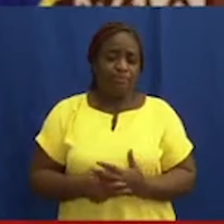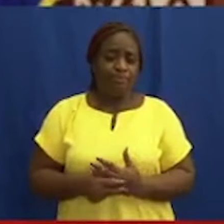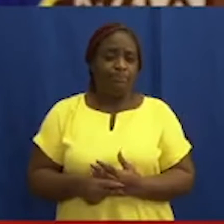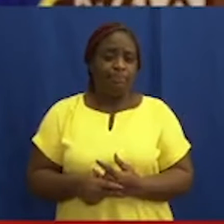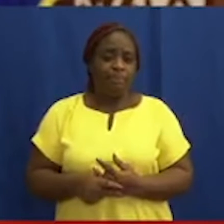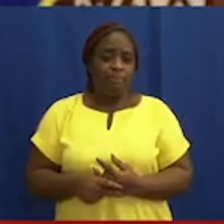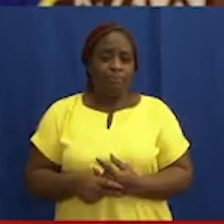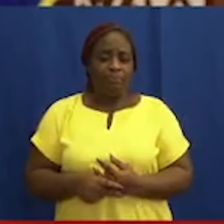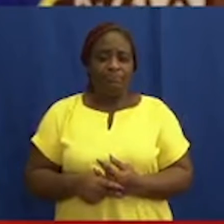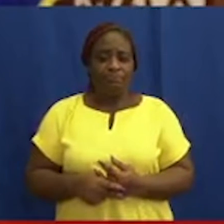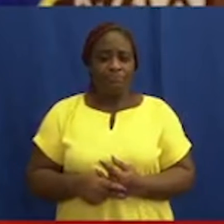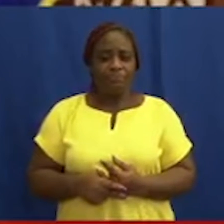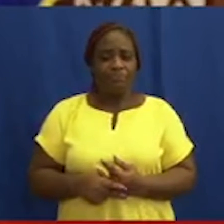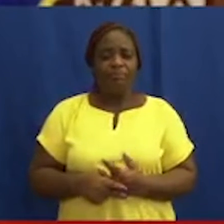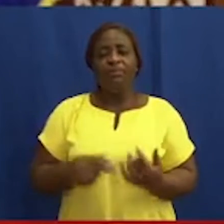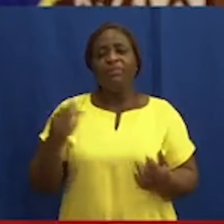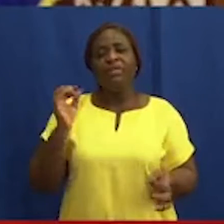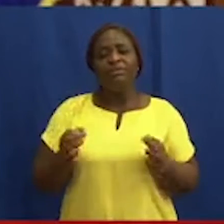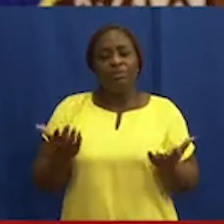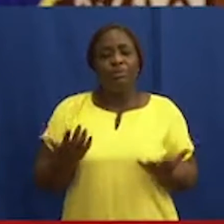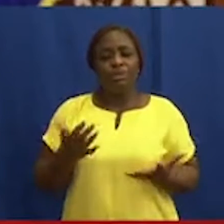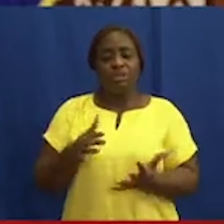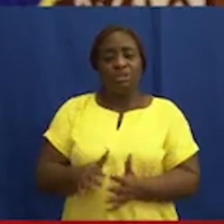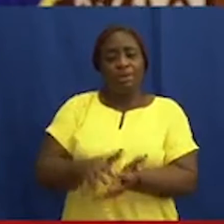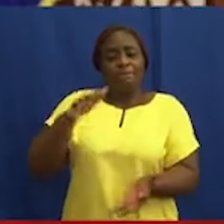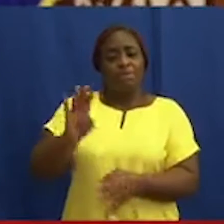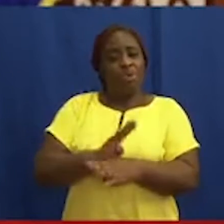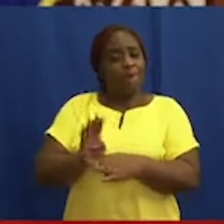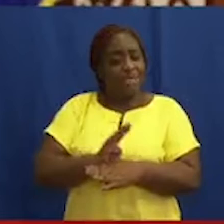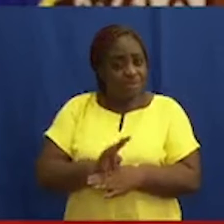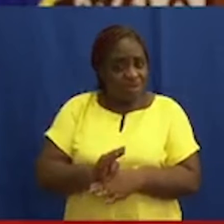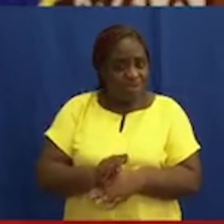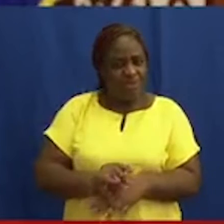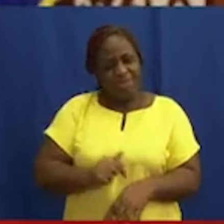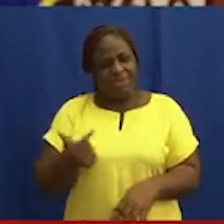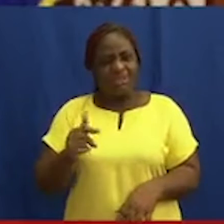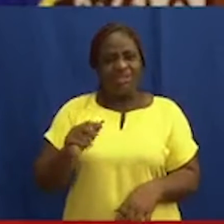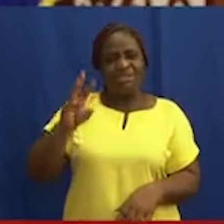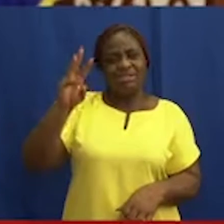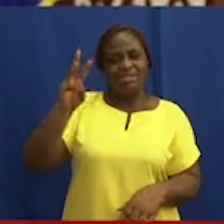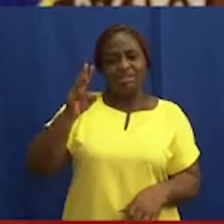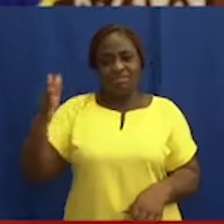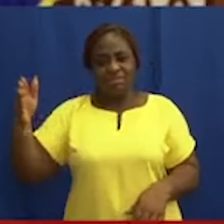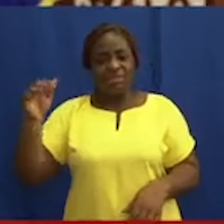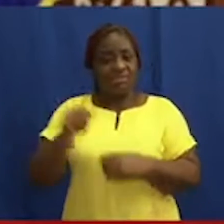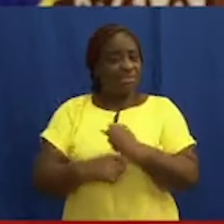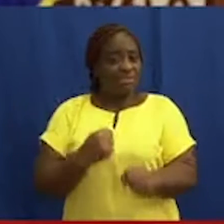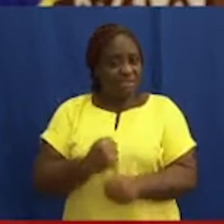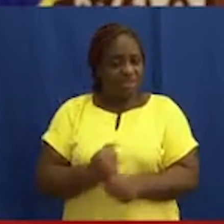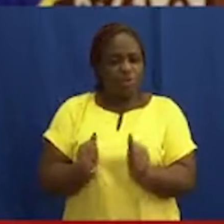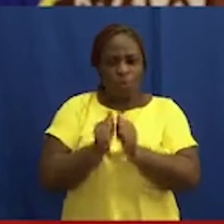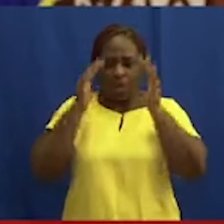kenan za ta tabbatar ta fara aiwatar da wannan abin a cikin yunkuri kuma cikin gaggawa na ganin